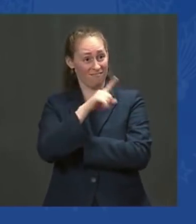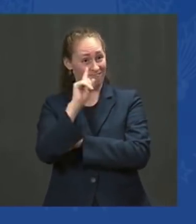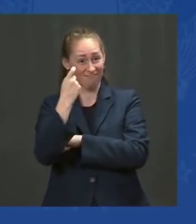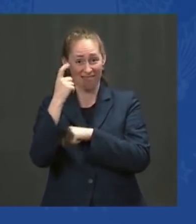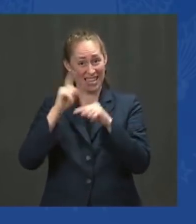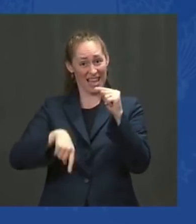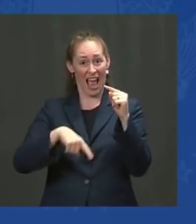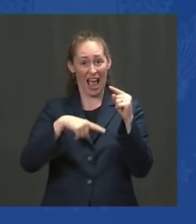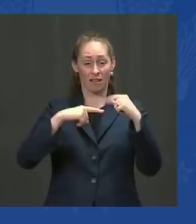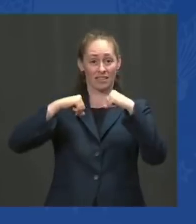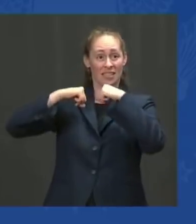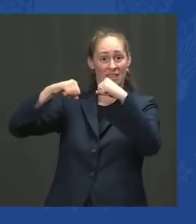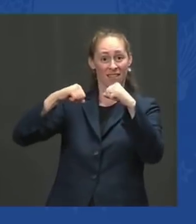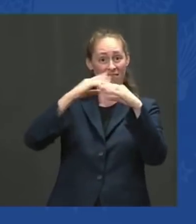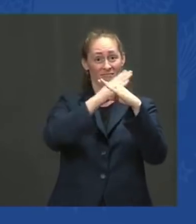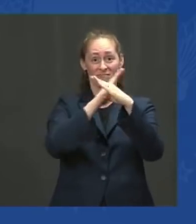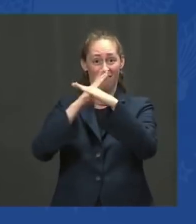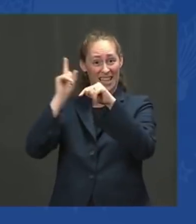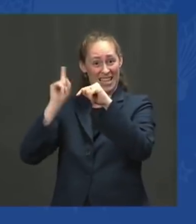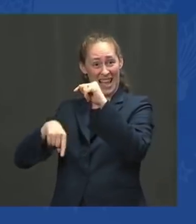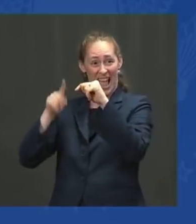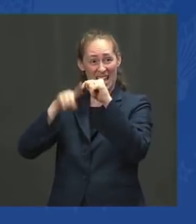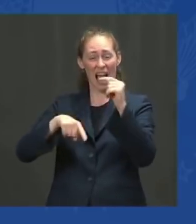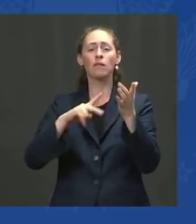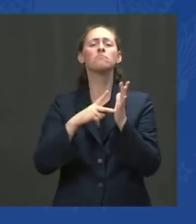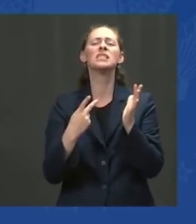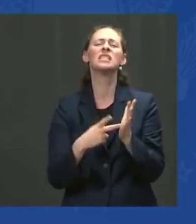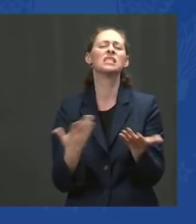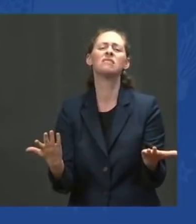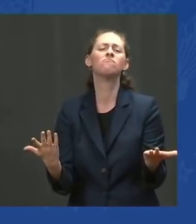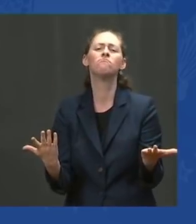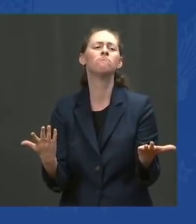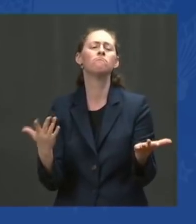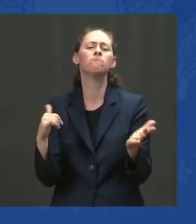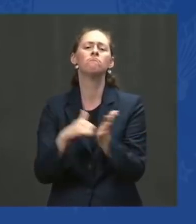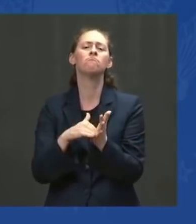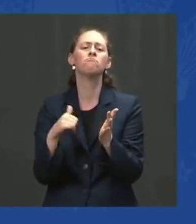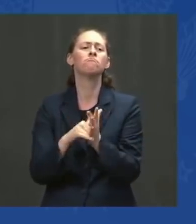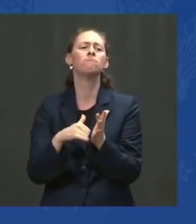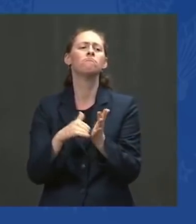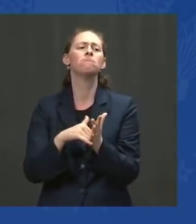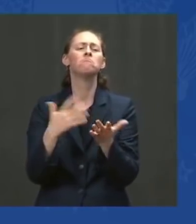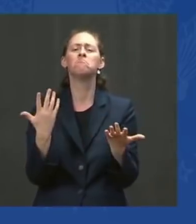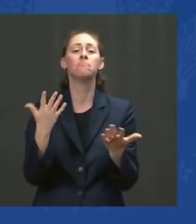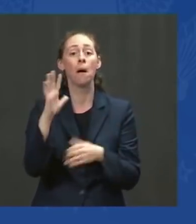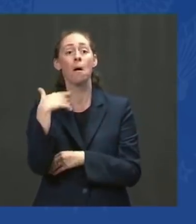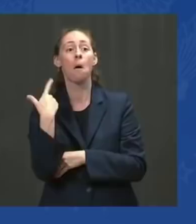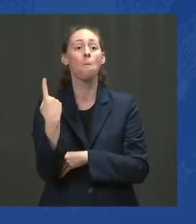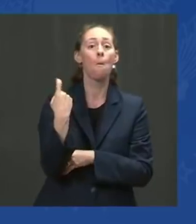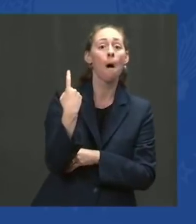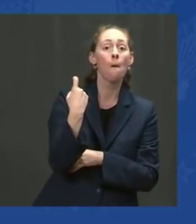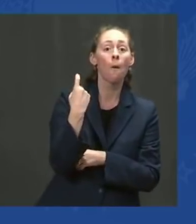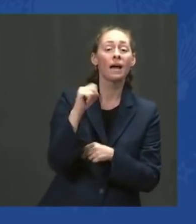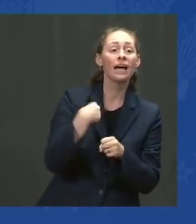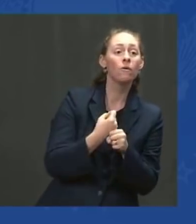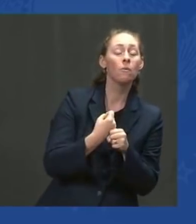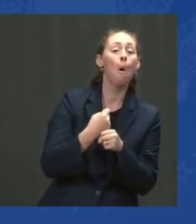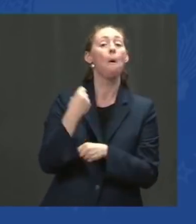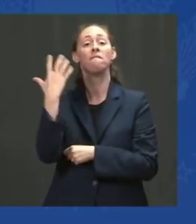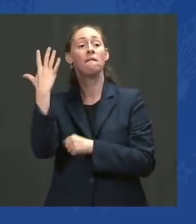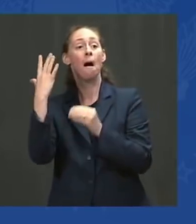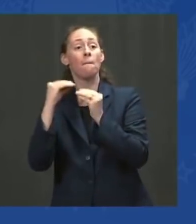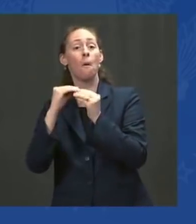交代，那就是中国和俄罗斯他们最希望看到的就是美国继续把巨大